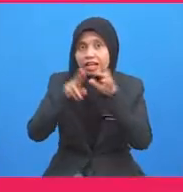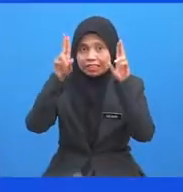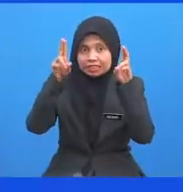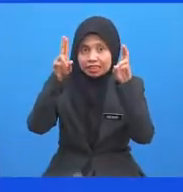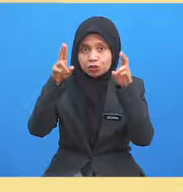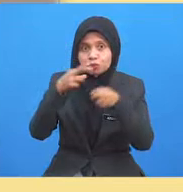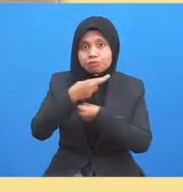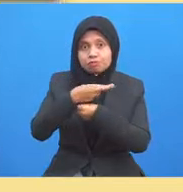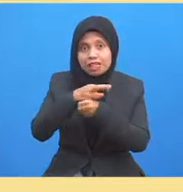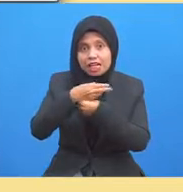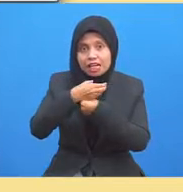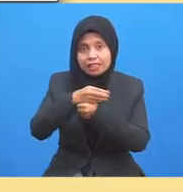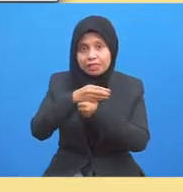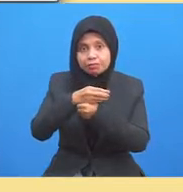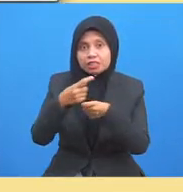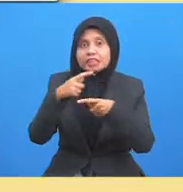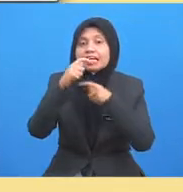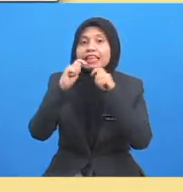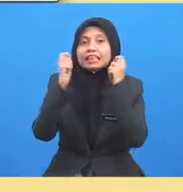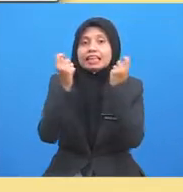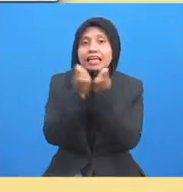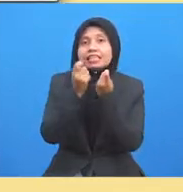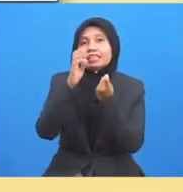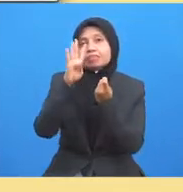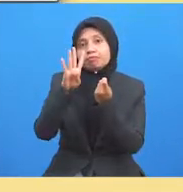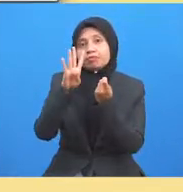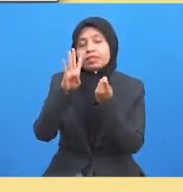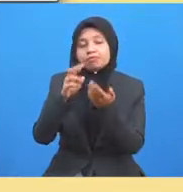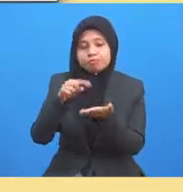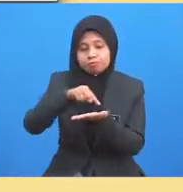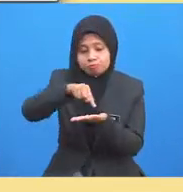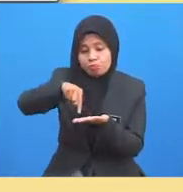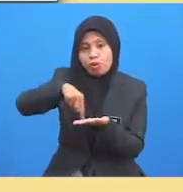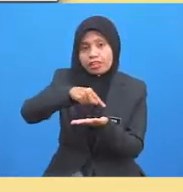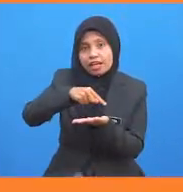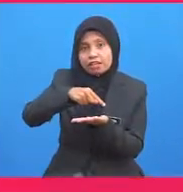pelajaran Reka Cipta Tingkatan 4 bagi tajuk Model Olokan.